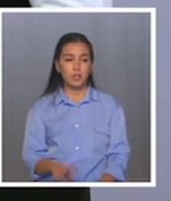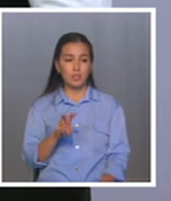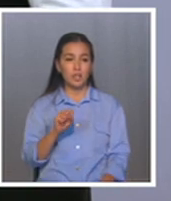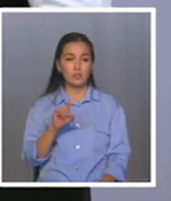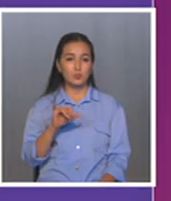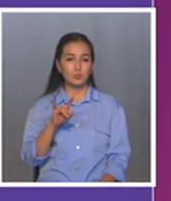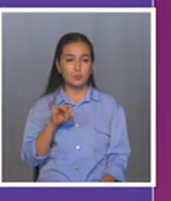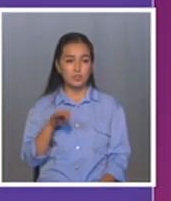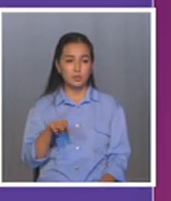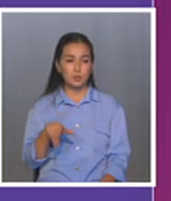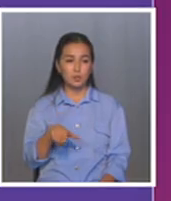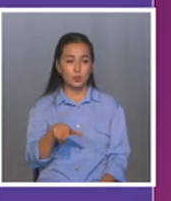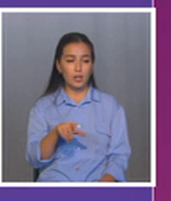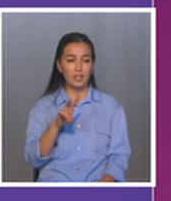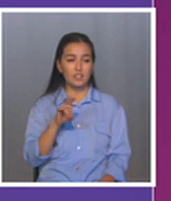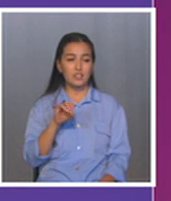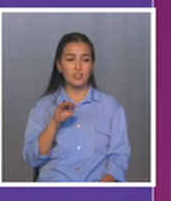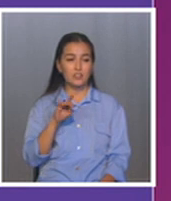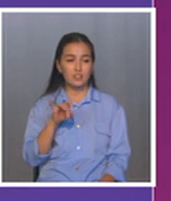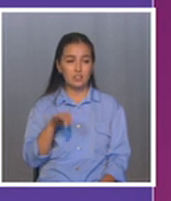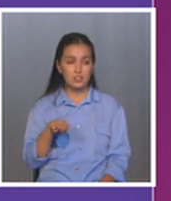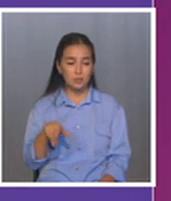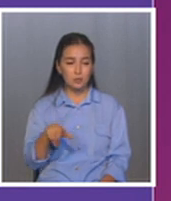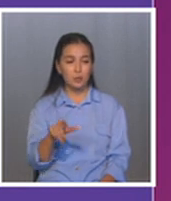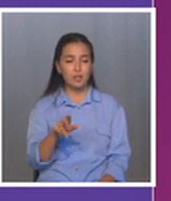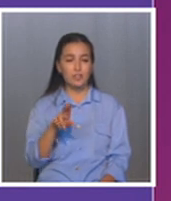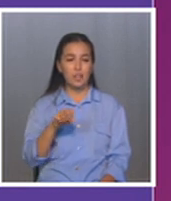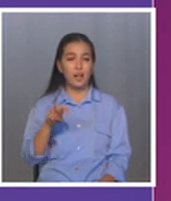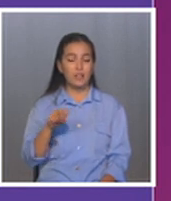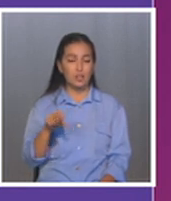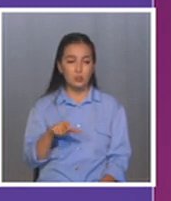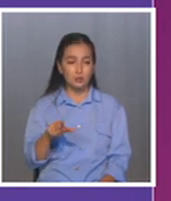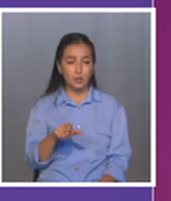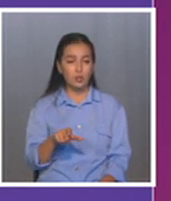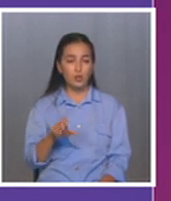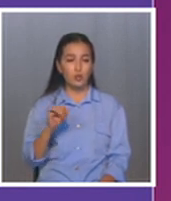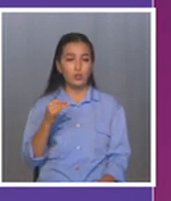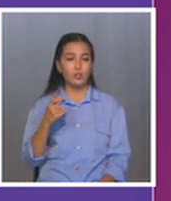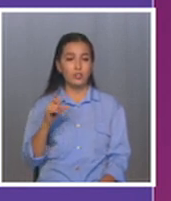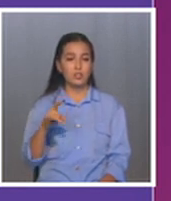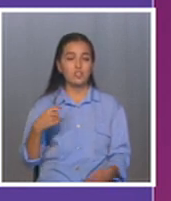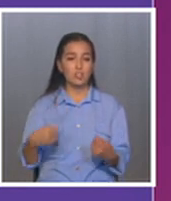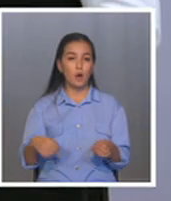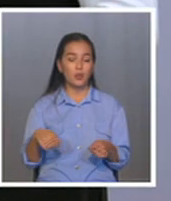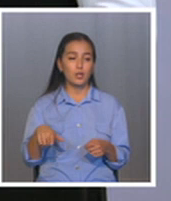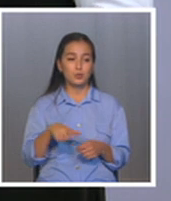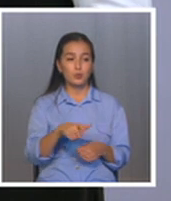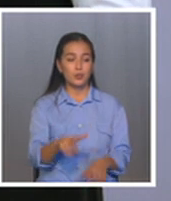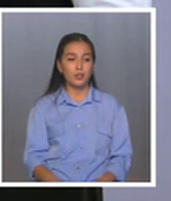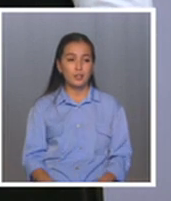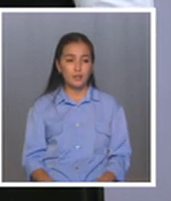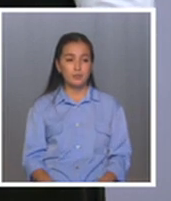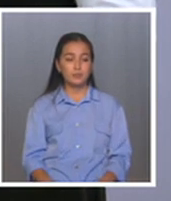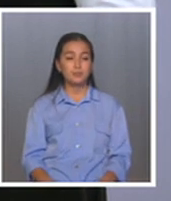лазуриттік жол, нефрит жолы, дала жолы, ұйғыр сауда жолы. Ал